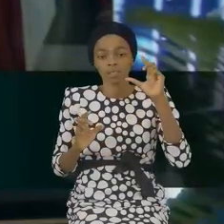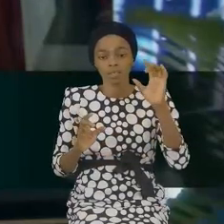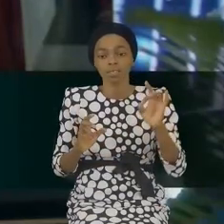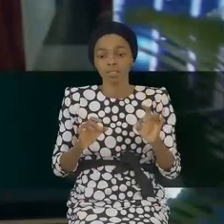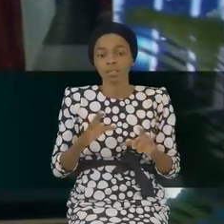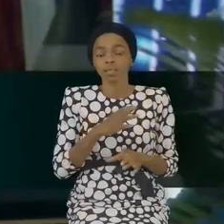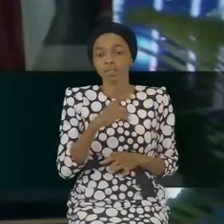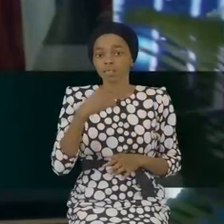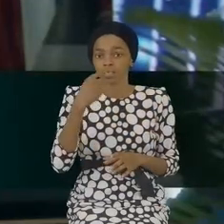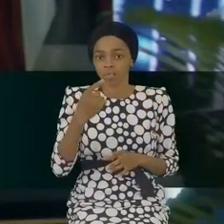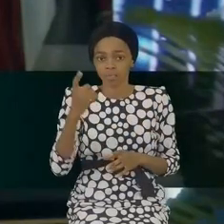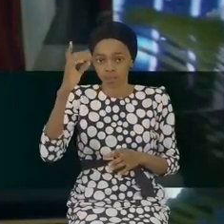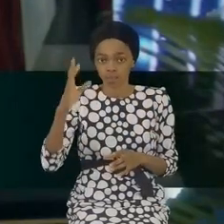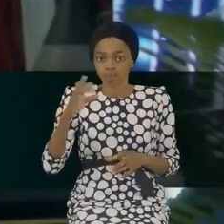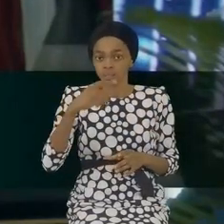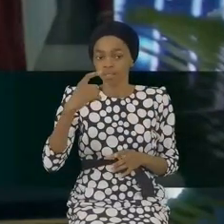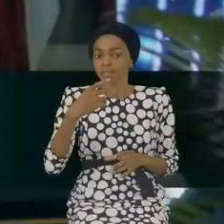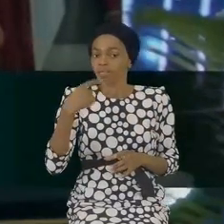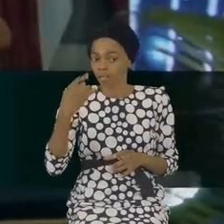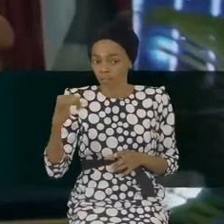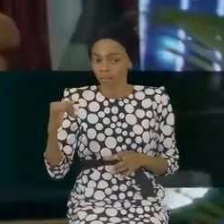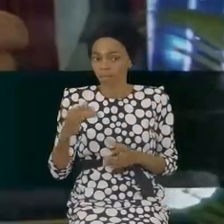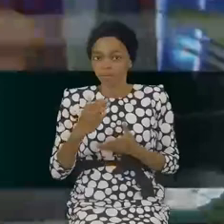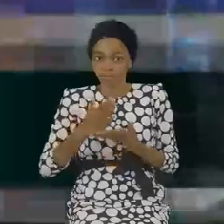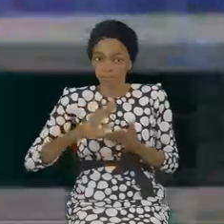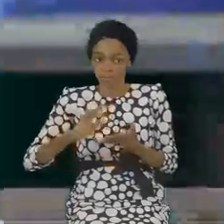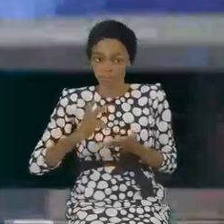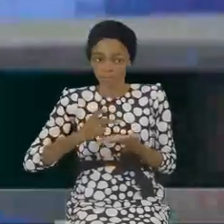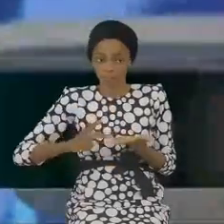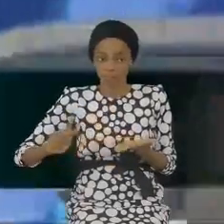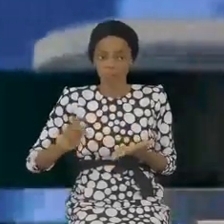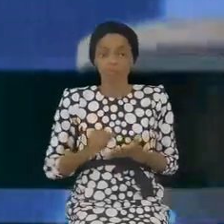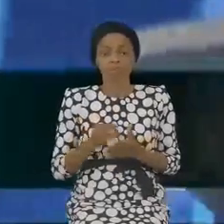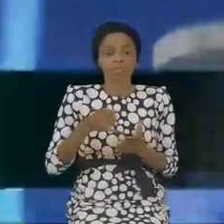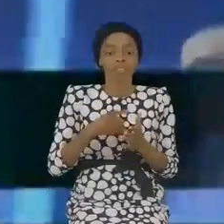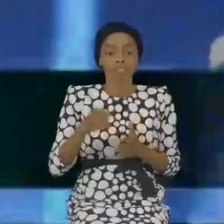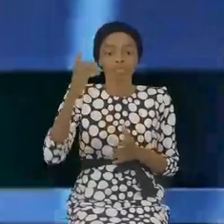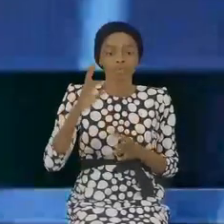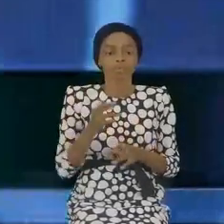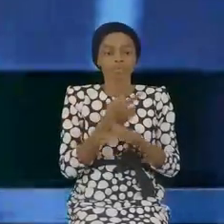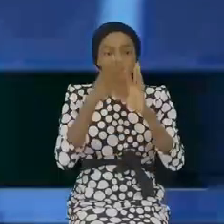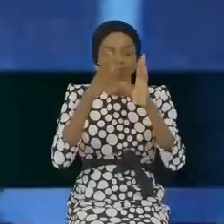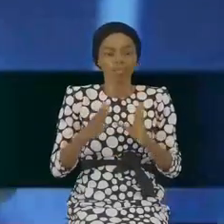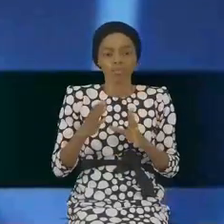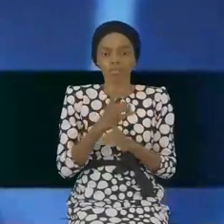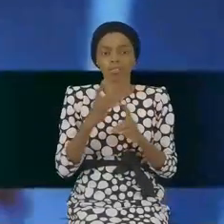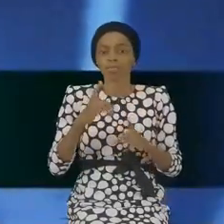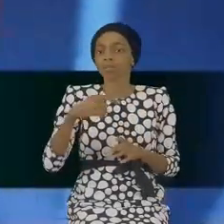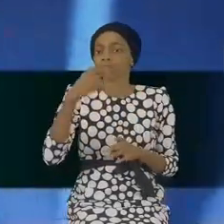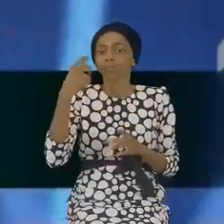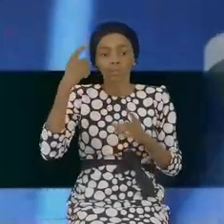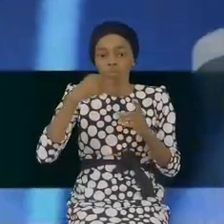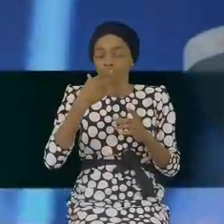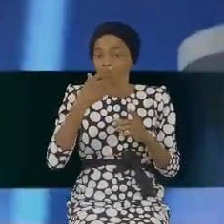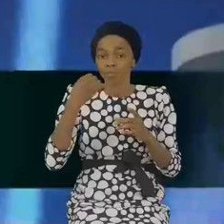Dieu Tout-Puissant qui parlait à Moïse. C'est Dieu, le Créateur, le Rédempteur, qui parlait à Moïse, qui dit, je suis